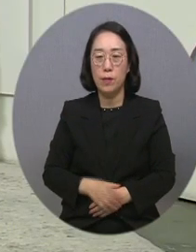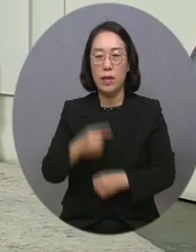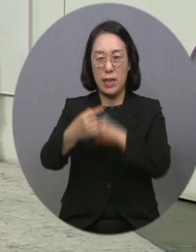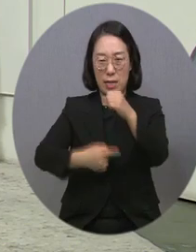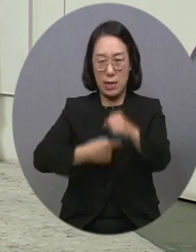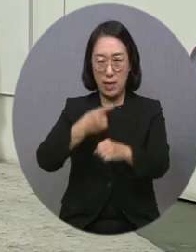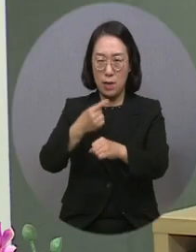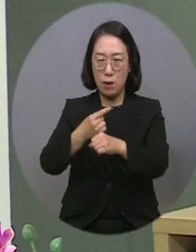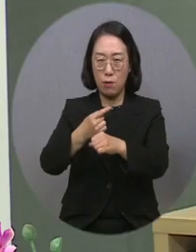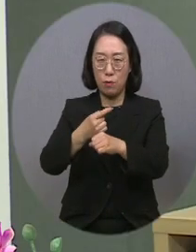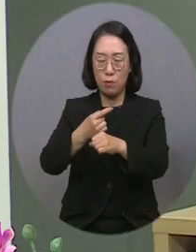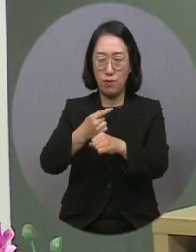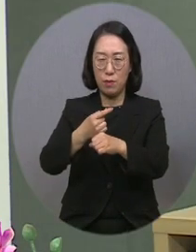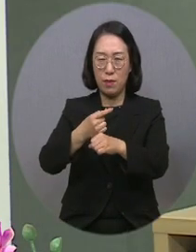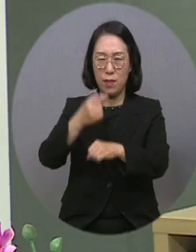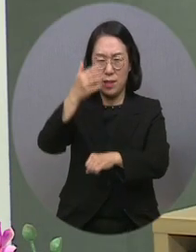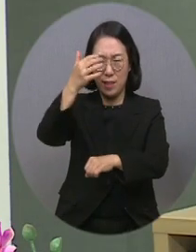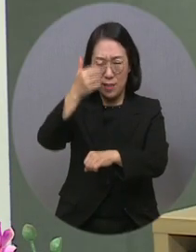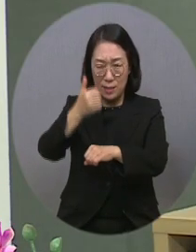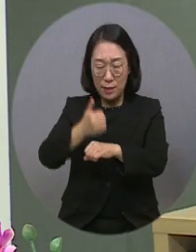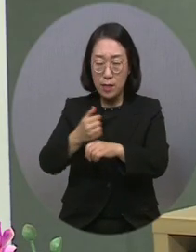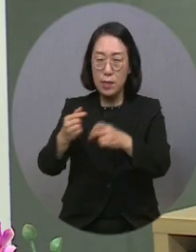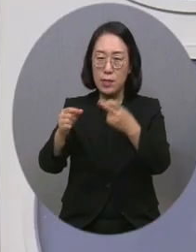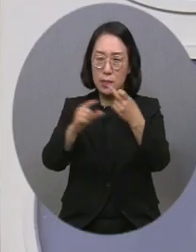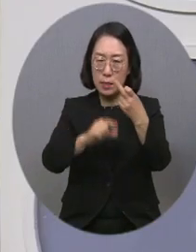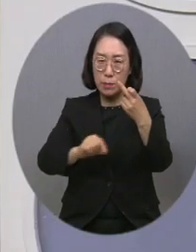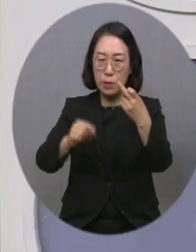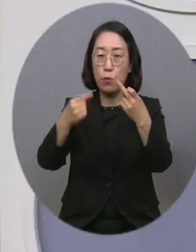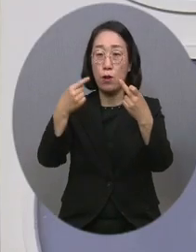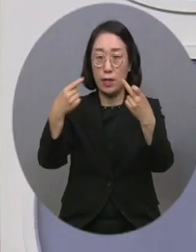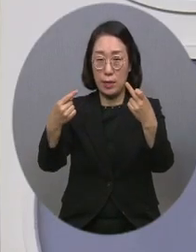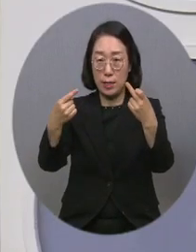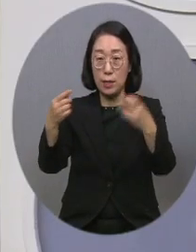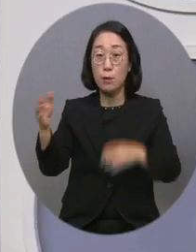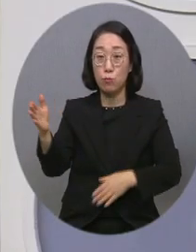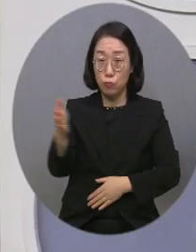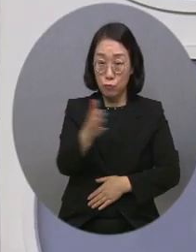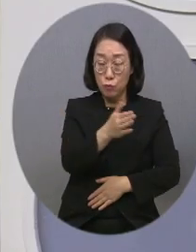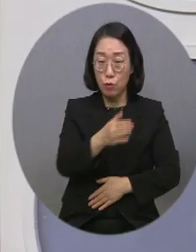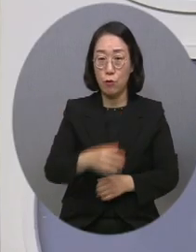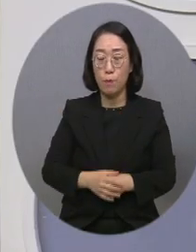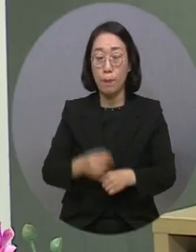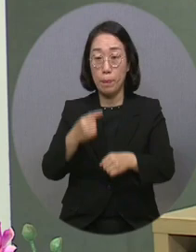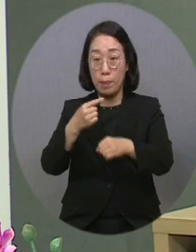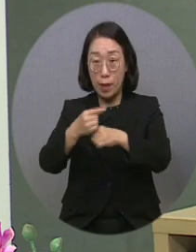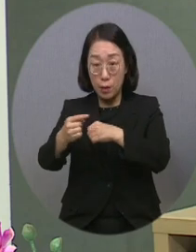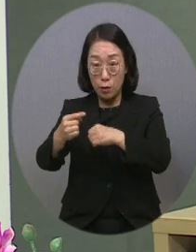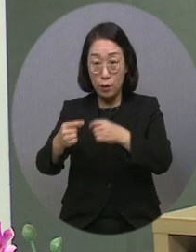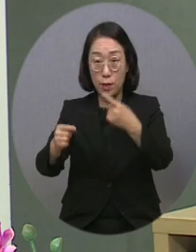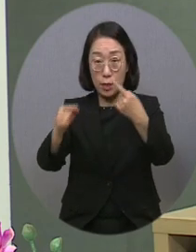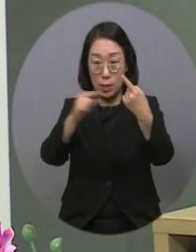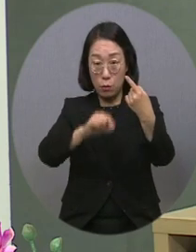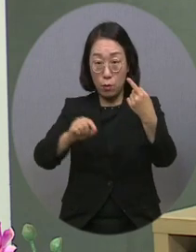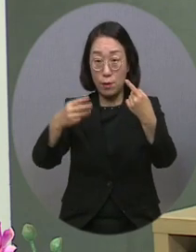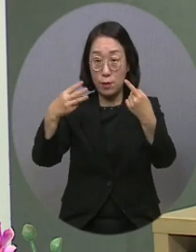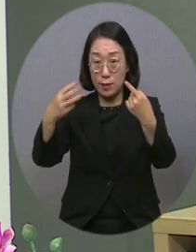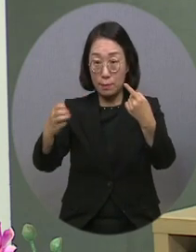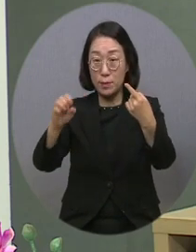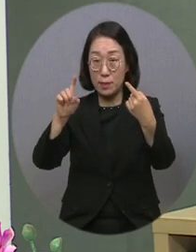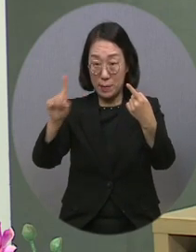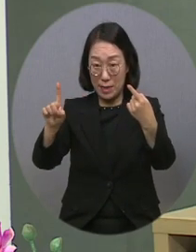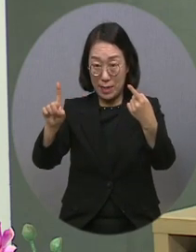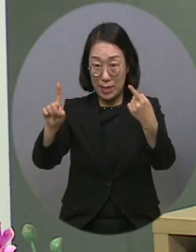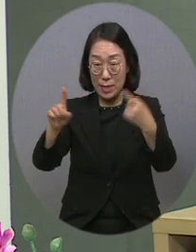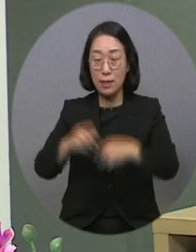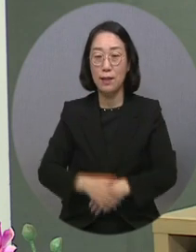연말 12월 1일부터인가요? 12월 1일. 1일부터 내년 1월 31일까지. 예, 1월 31일.